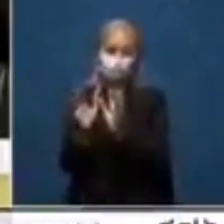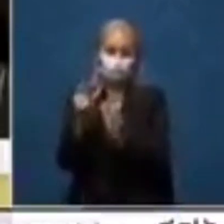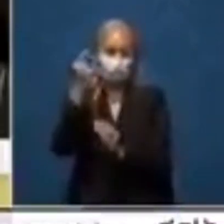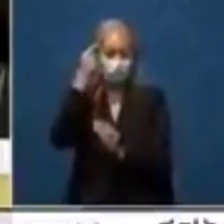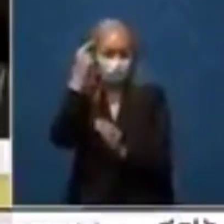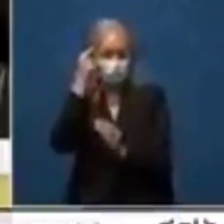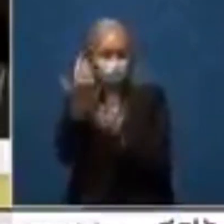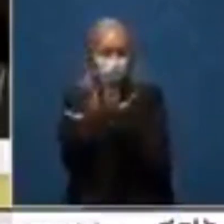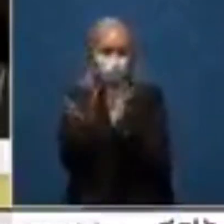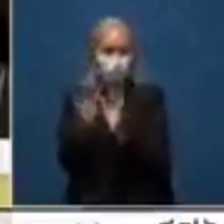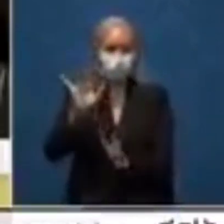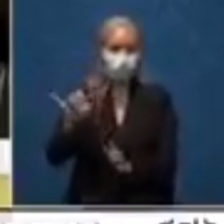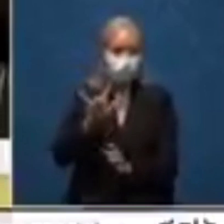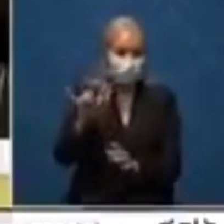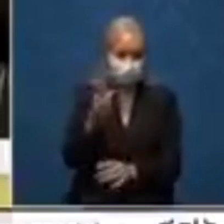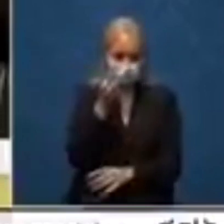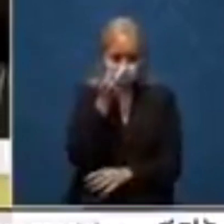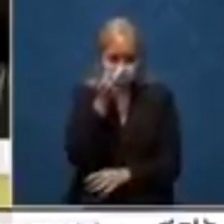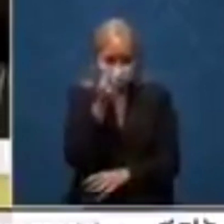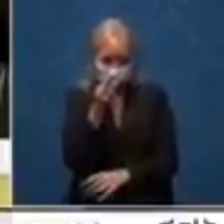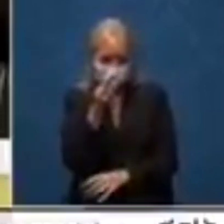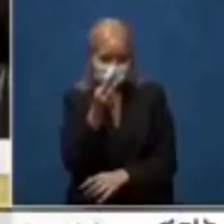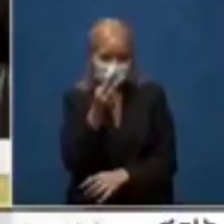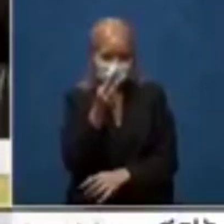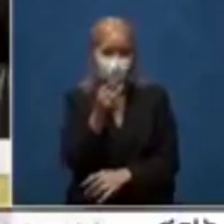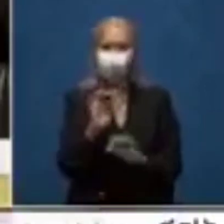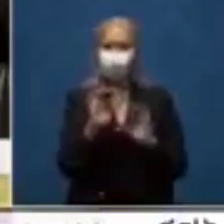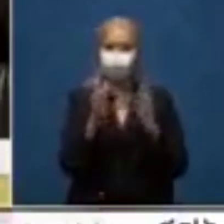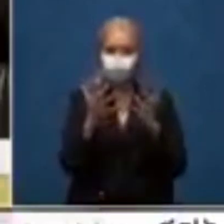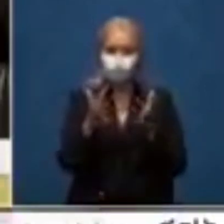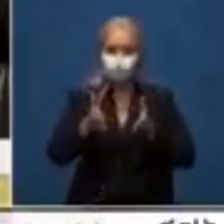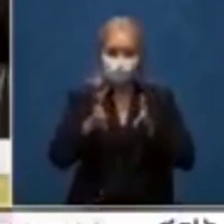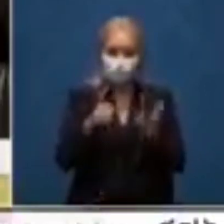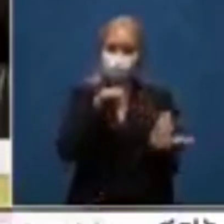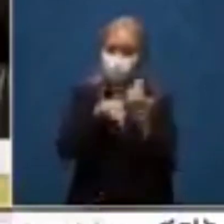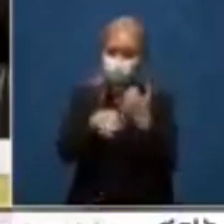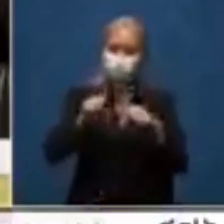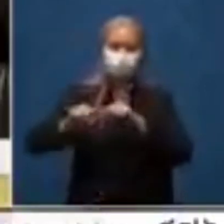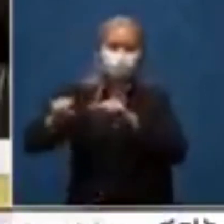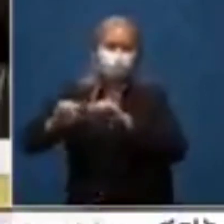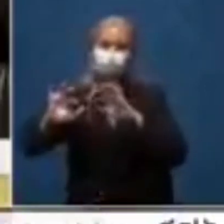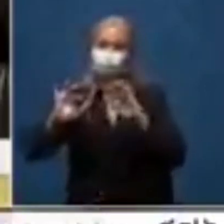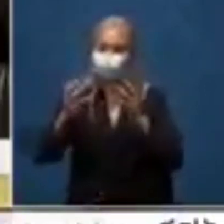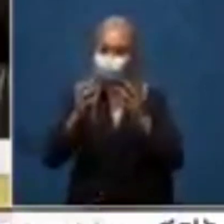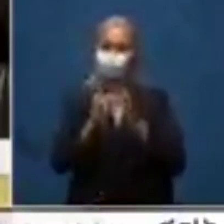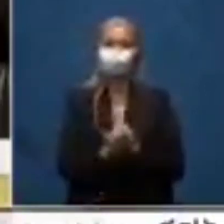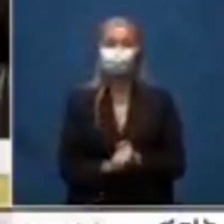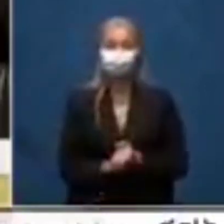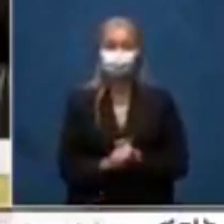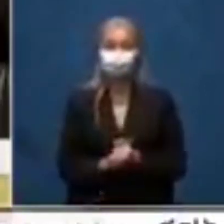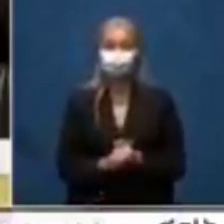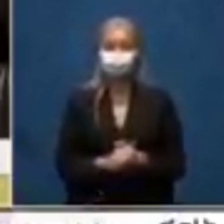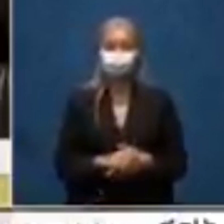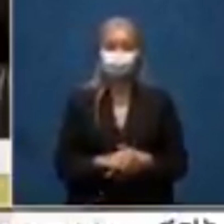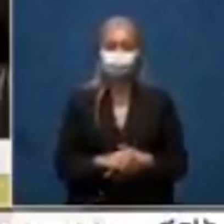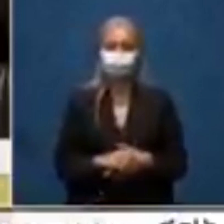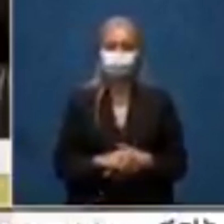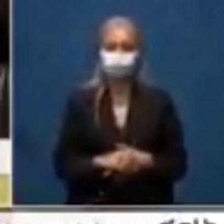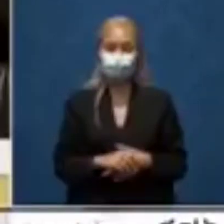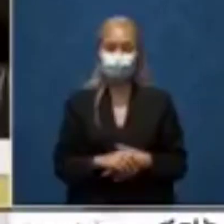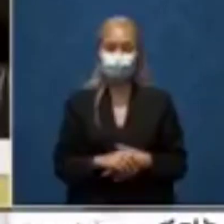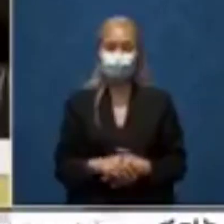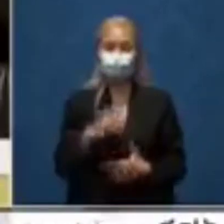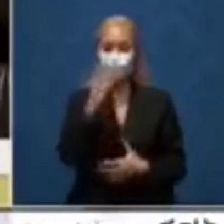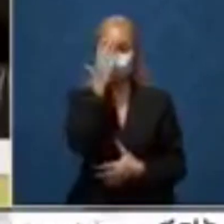เส้นทางอ้อมไปไกลเพื่อจะไม่ผ่านถนนเส้นที่ทำให้หวนคืนคิดกลับถึงเหตุการณ์ร้ายแรงนั้นอีกนะคะเพราะว่